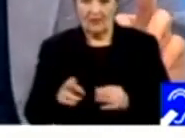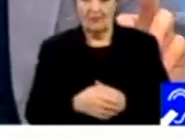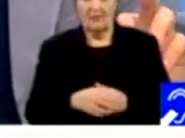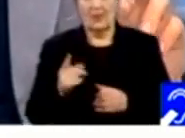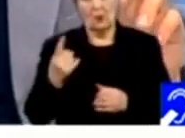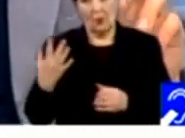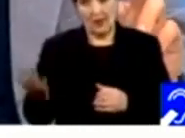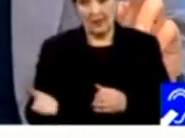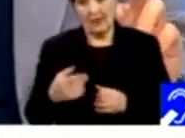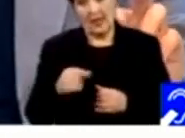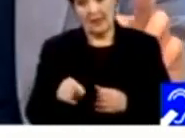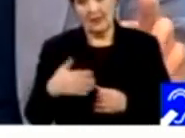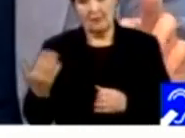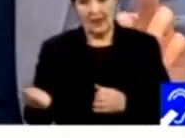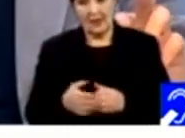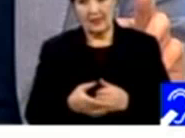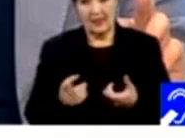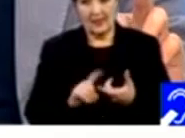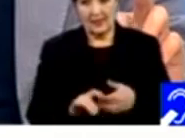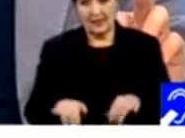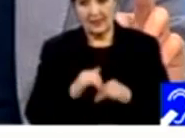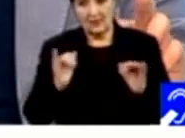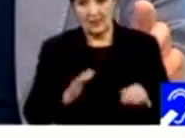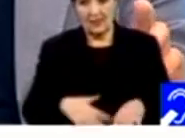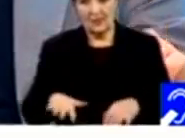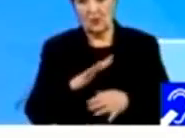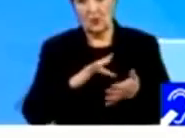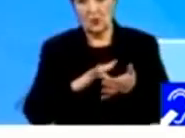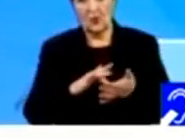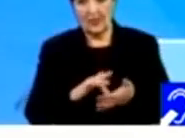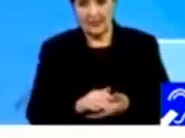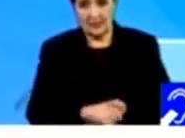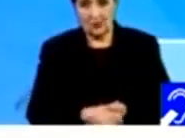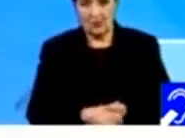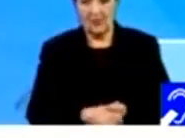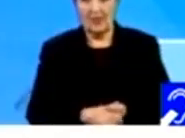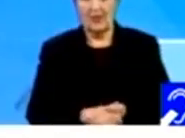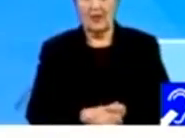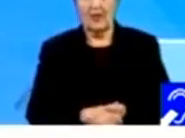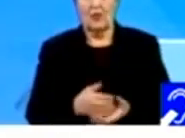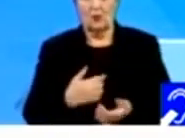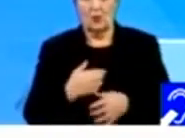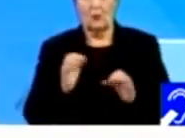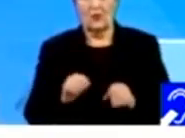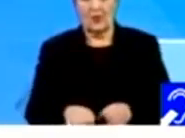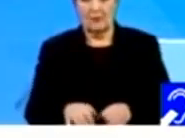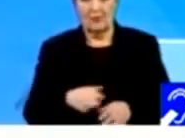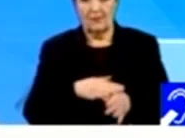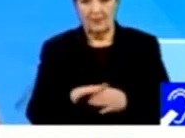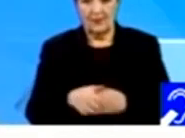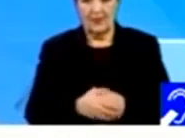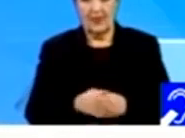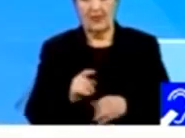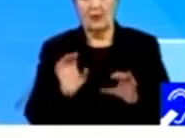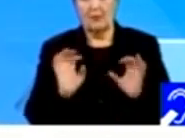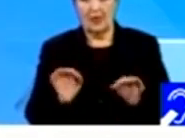parte, aspectele legate de dezvoltarea zonelor turistice în acest centru. Noi putem reabilita în